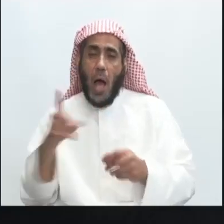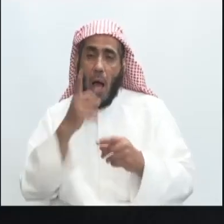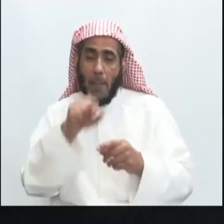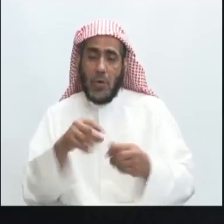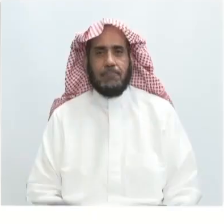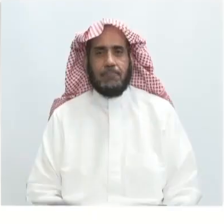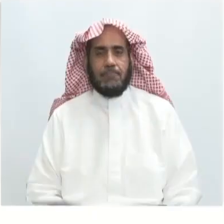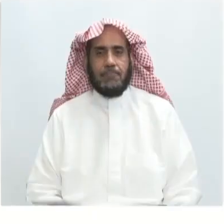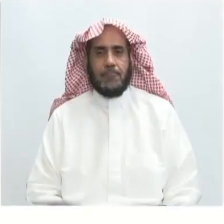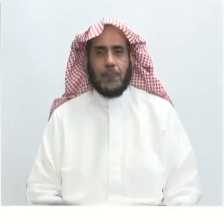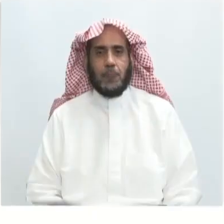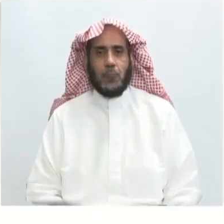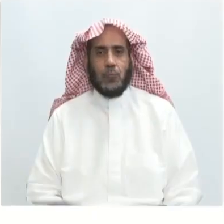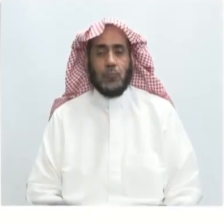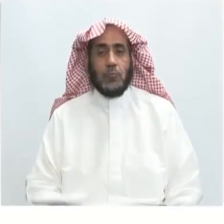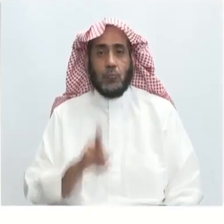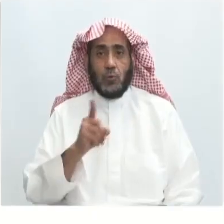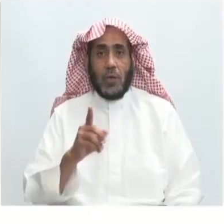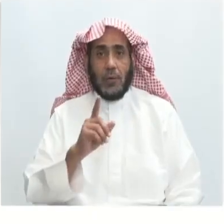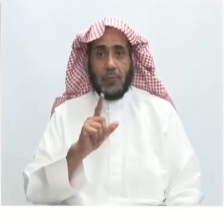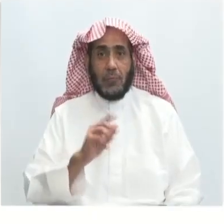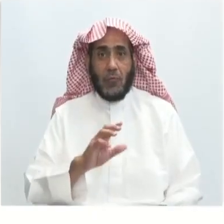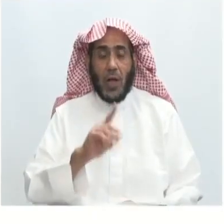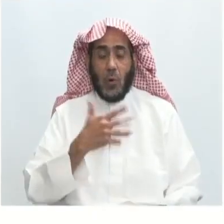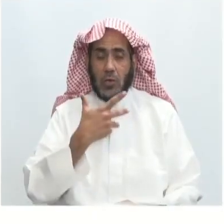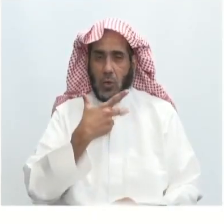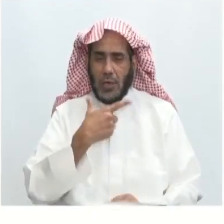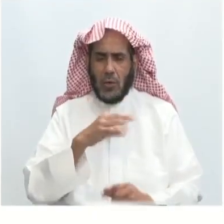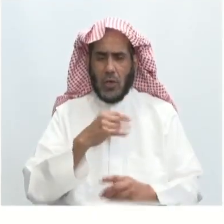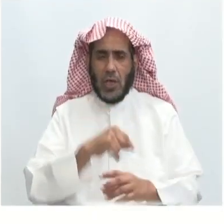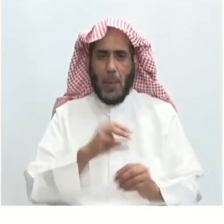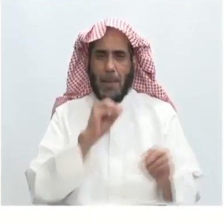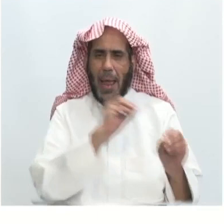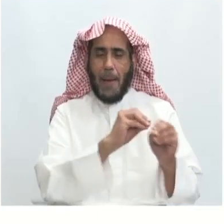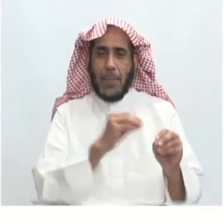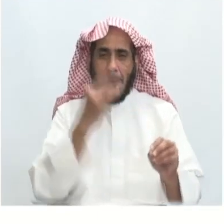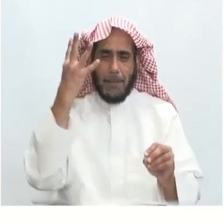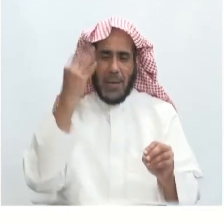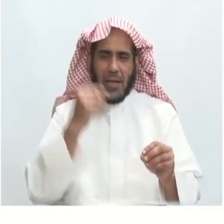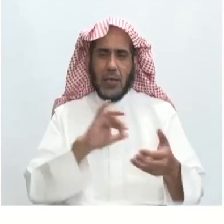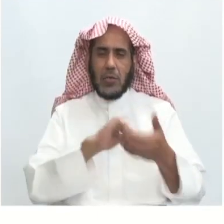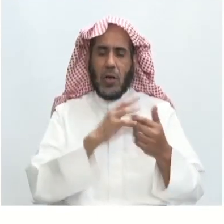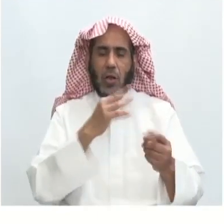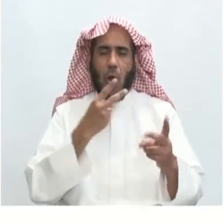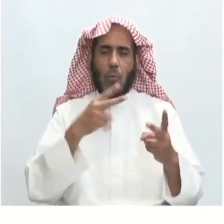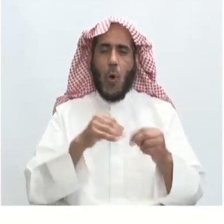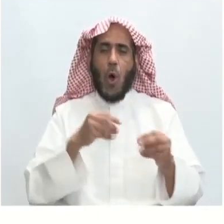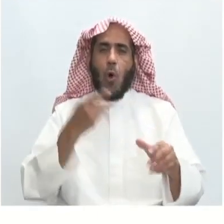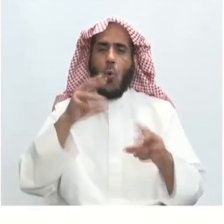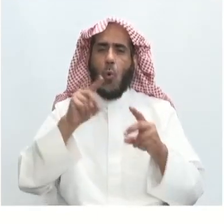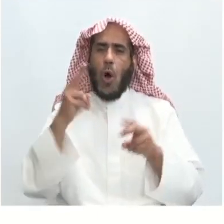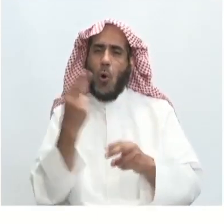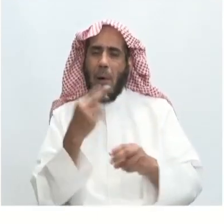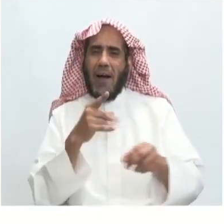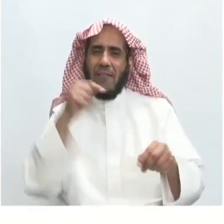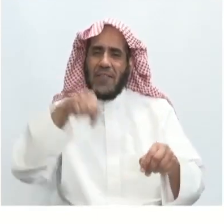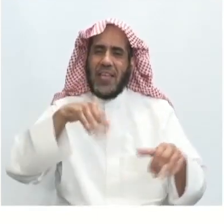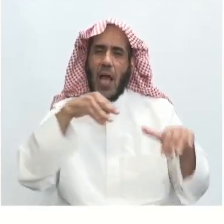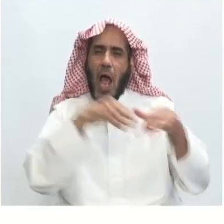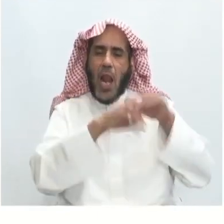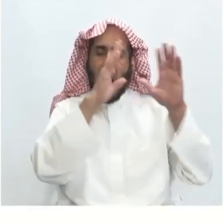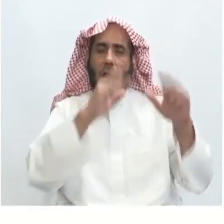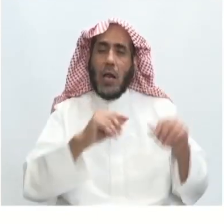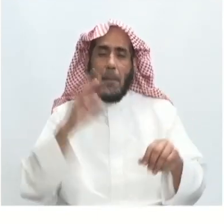ونهي هنا في قول الرسول صلى الله عليه وسلم لابي بكر رضي الله عنهما وهما في الغار لاحظ ما ظنك